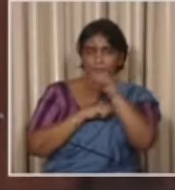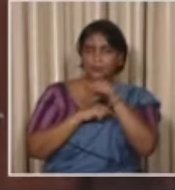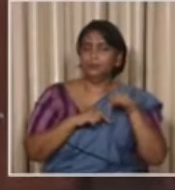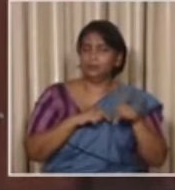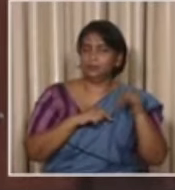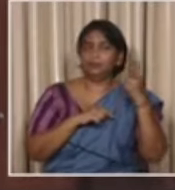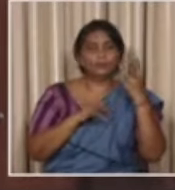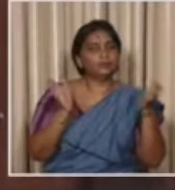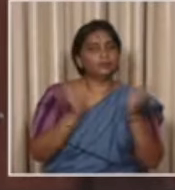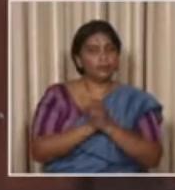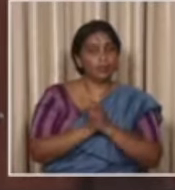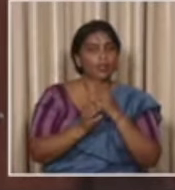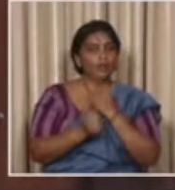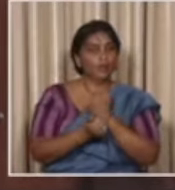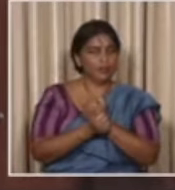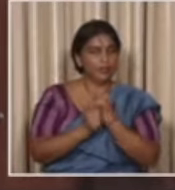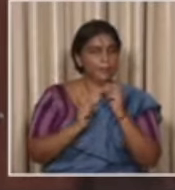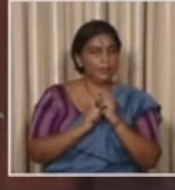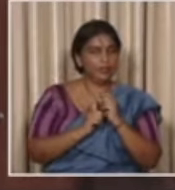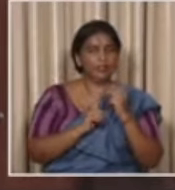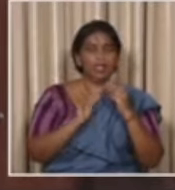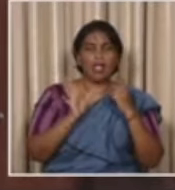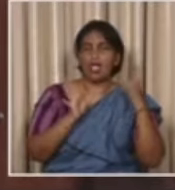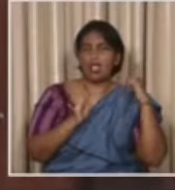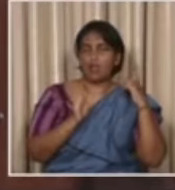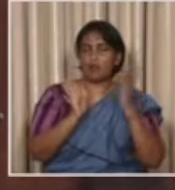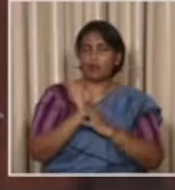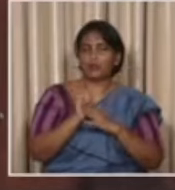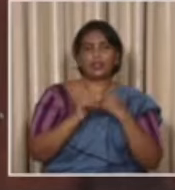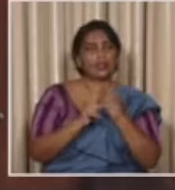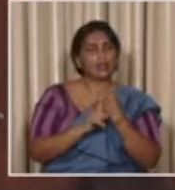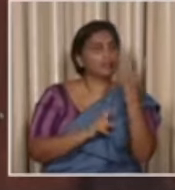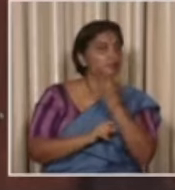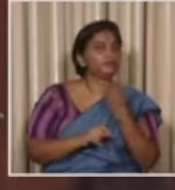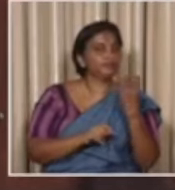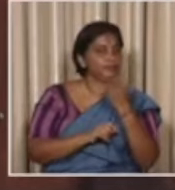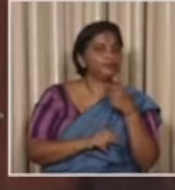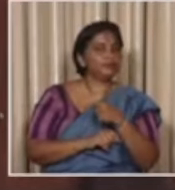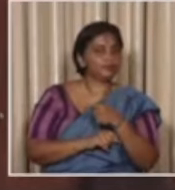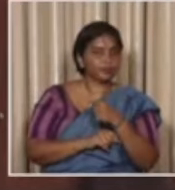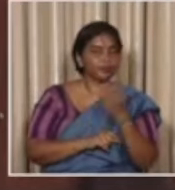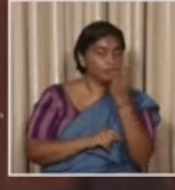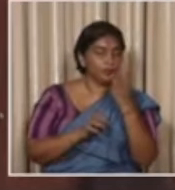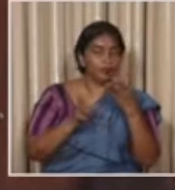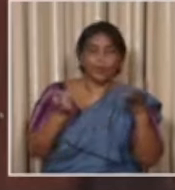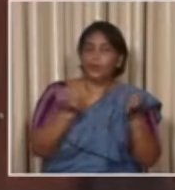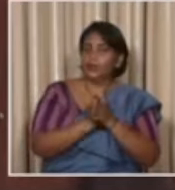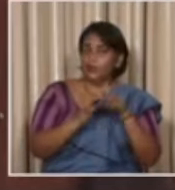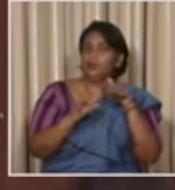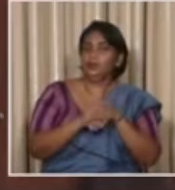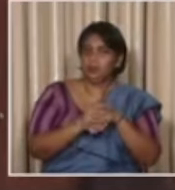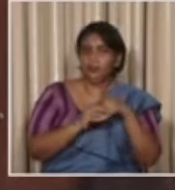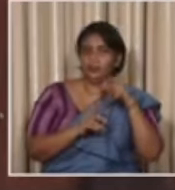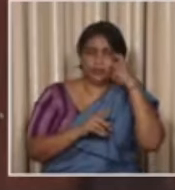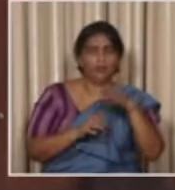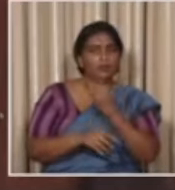තමයි පොලිස් ෆයිස් කියන පුද්ගලයා, ආමි මොහිඩින්, ඛලීල්. මේ තුන්දෙනාම මේ ට්‍රිපොලි ප්ලටූන් එකත් එක්ක සම්බන්ධ කට්ටිය. මම දැක්ක